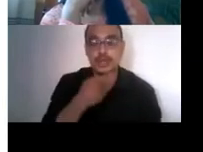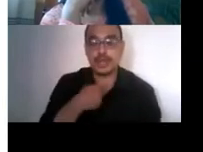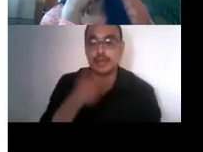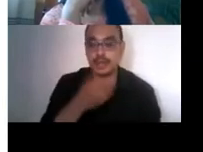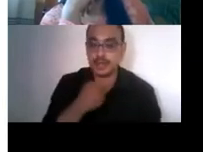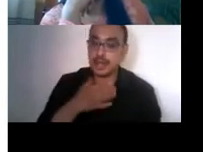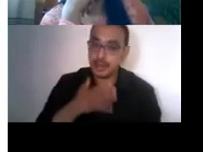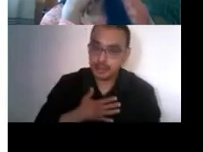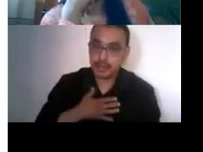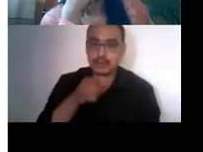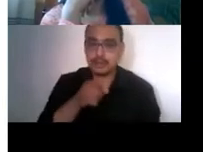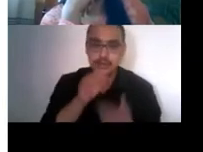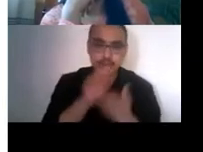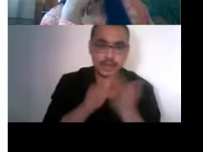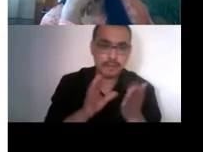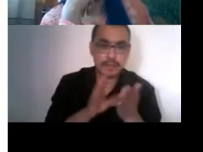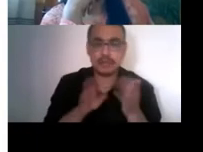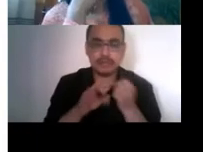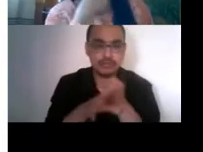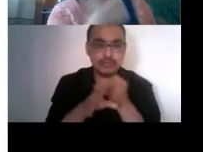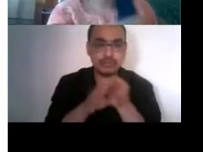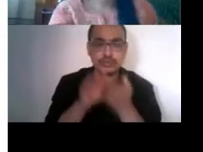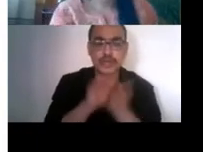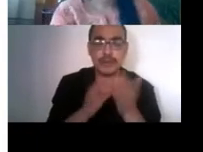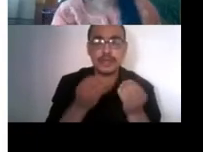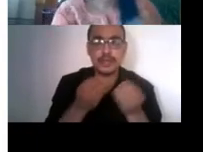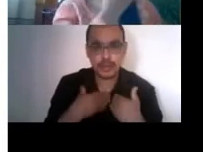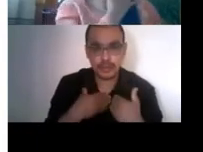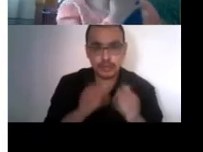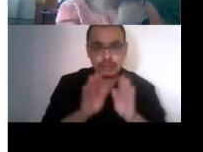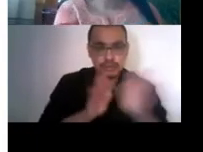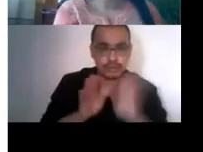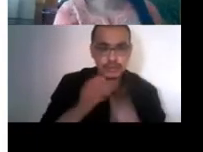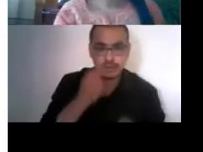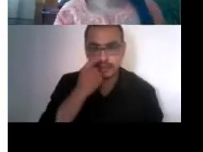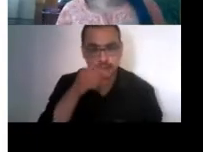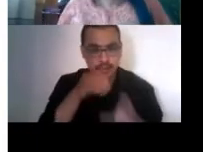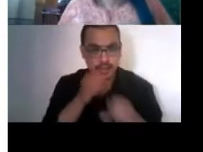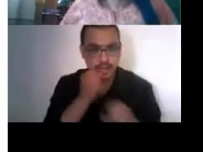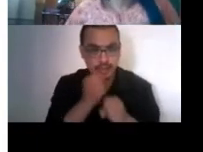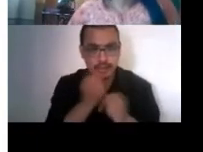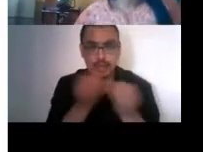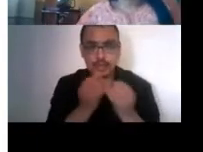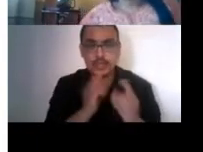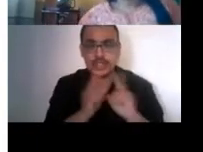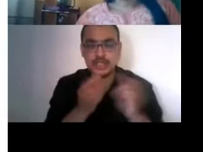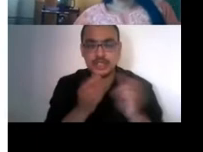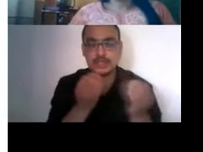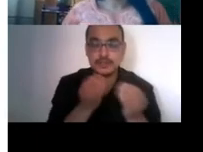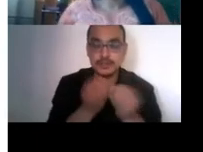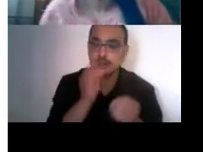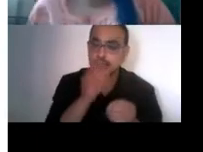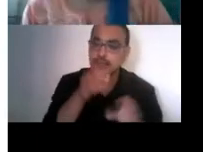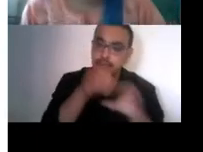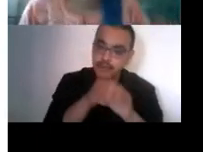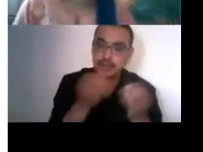यो स्ट्रक्चरले संरचनाले दिएको जुन निर्देशन भनेको महिलाले घरभित्रको काम गर भनेर जुन दिएको छ त्यसले गर्दाखेरि महिलाको